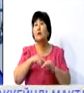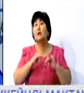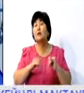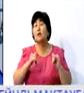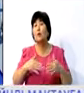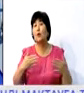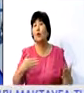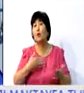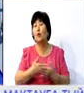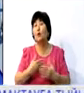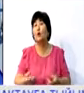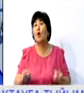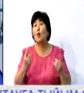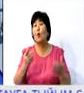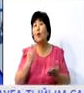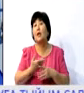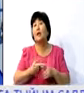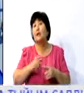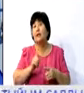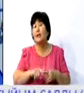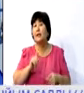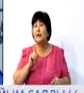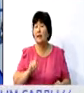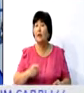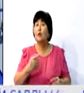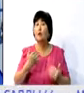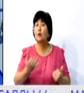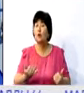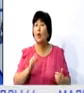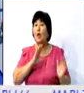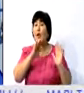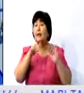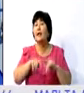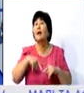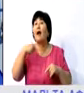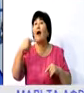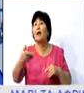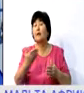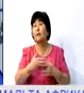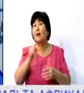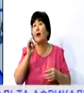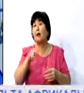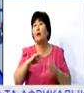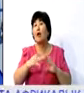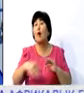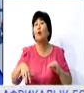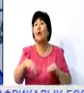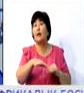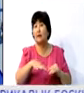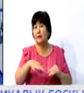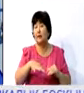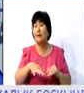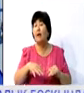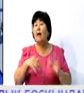үлкен үлесі мол екен. Және де сол дарияның арғы бетінде Арал ауданының